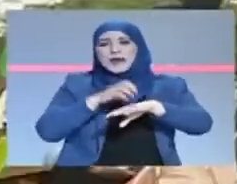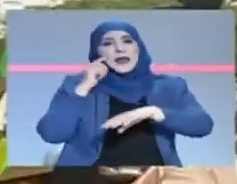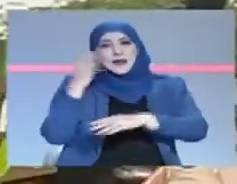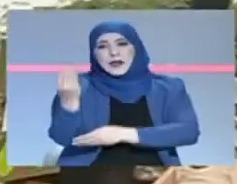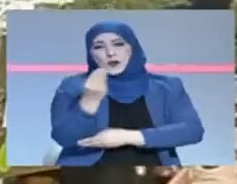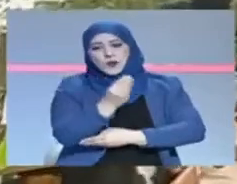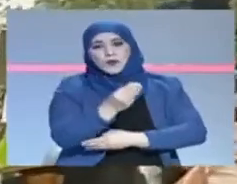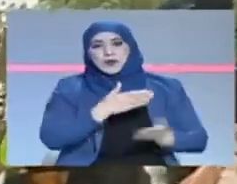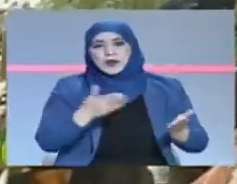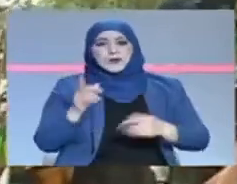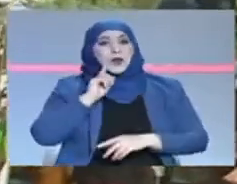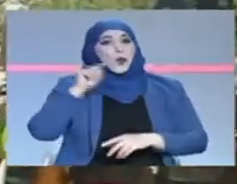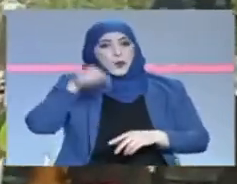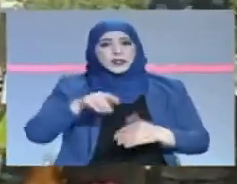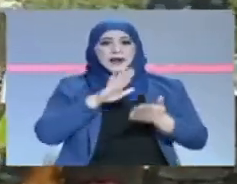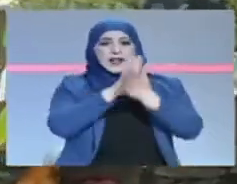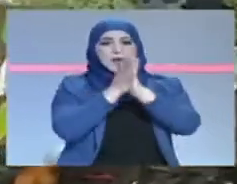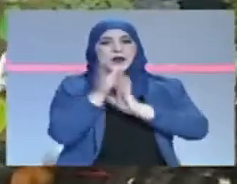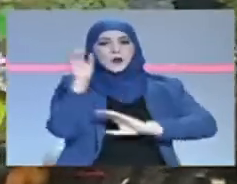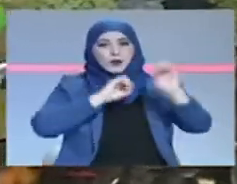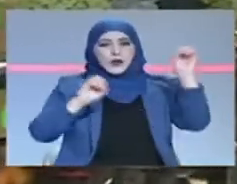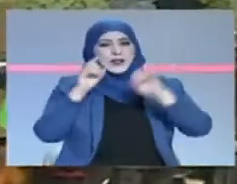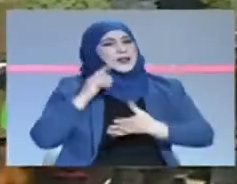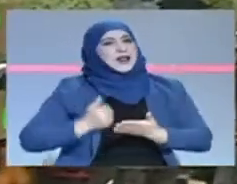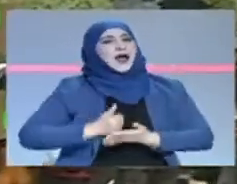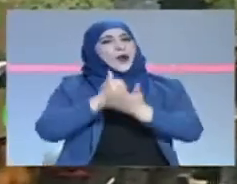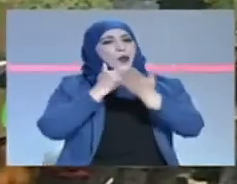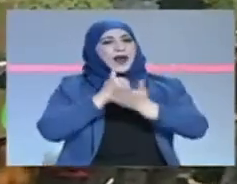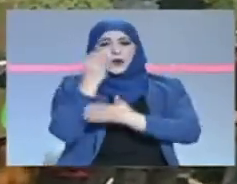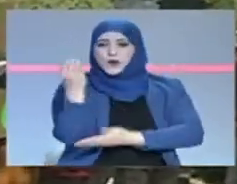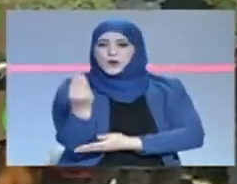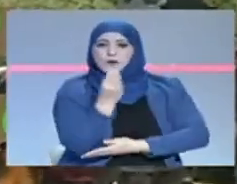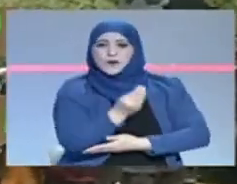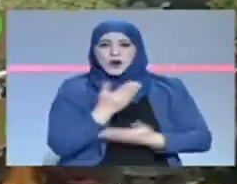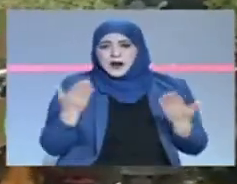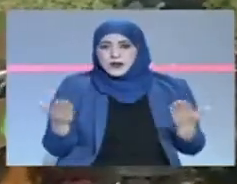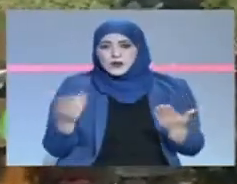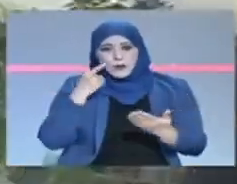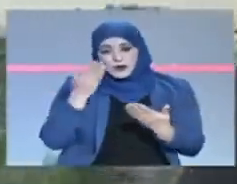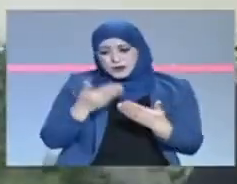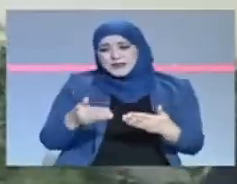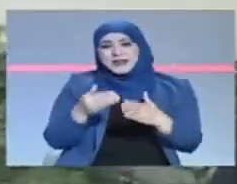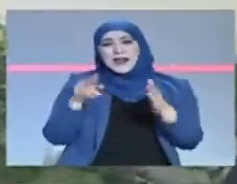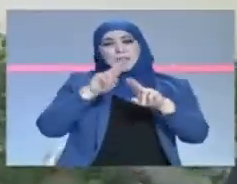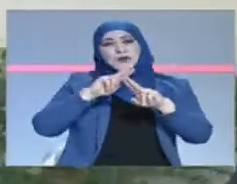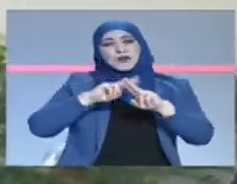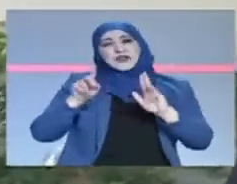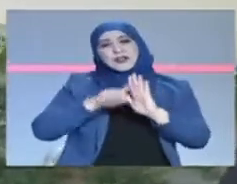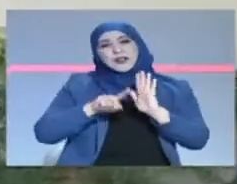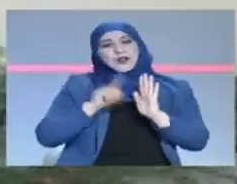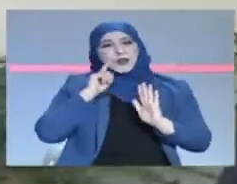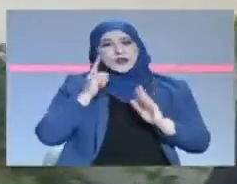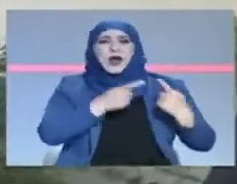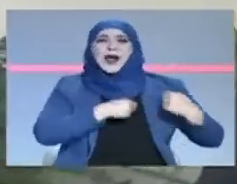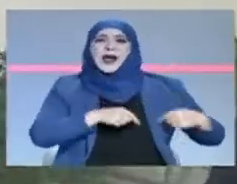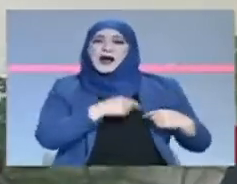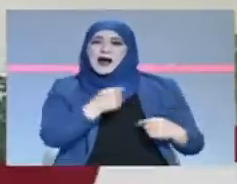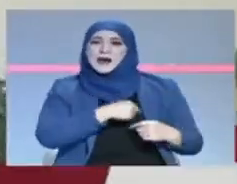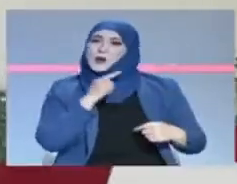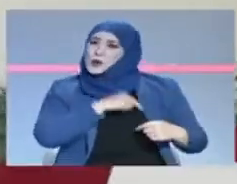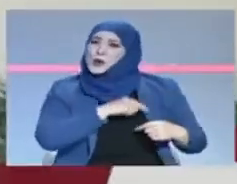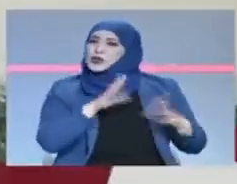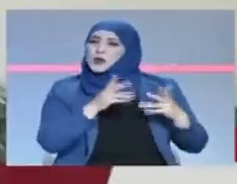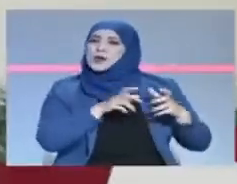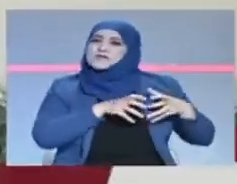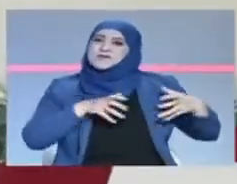الطفولة. واجبنا كمجتمع مدني أنه نقفوا، أنه نعاونوا الصغيرات هذوما ونحسنوا الواقع متاعهم. قلبك هو أكبر قلب، شعار